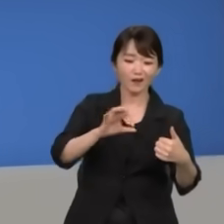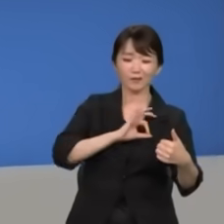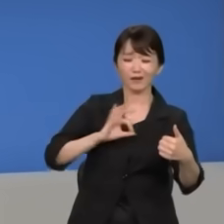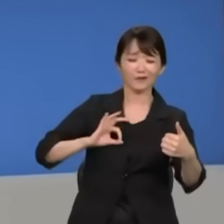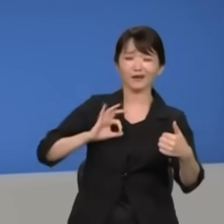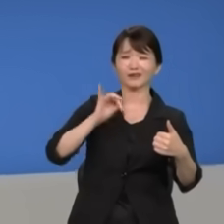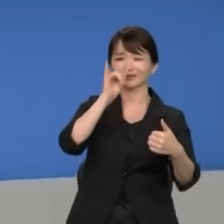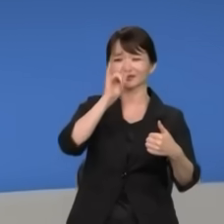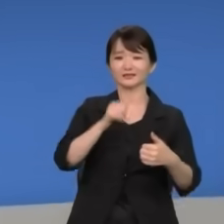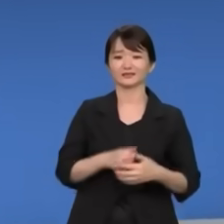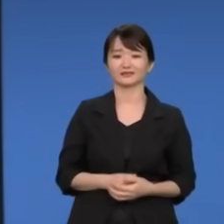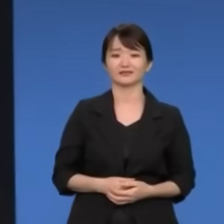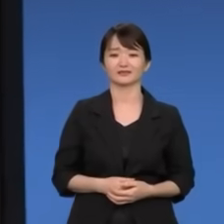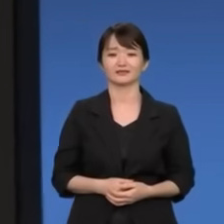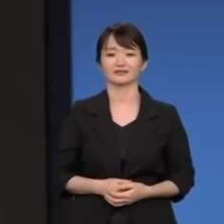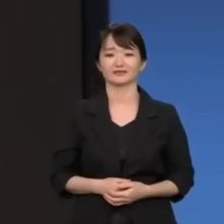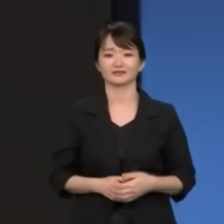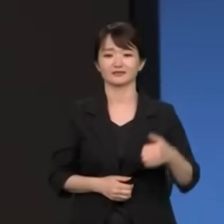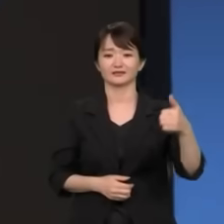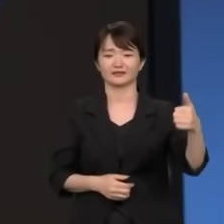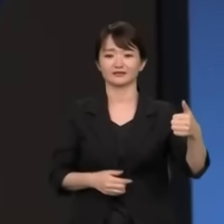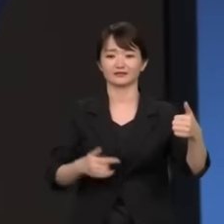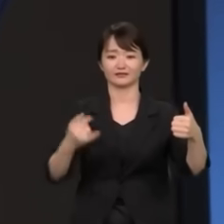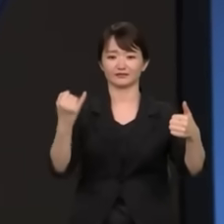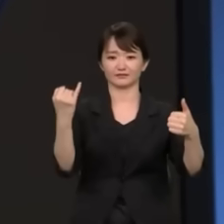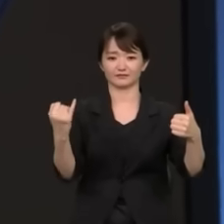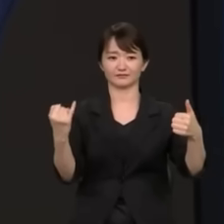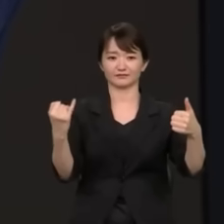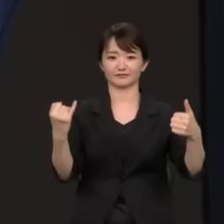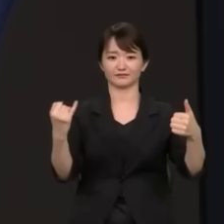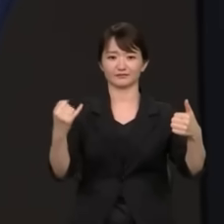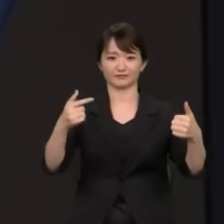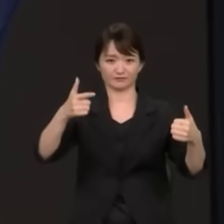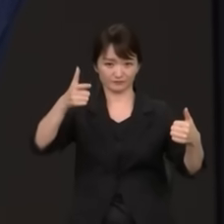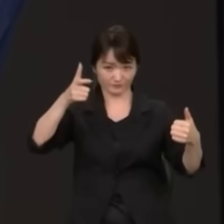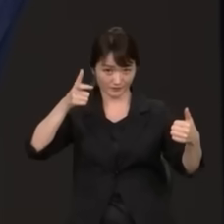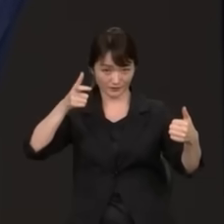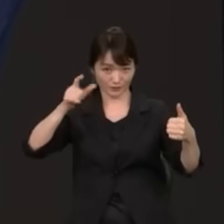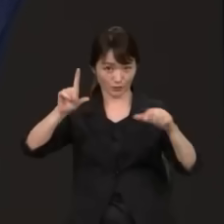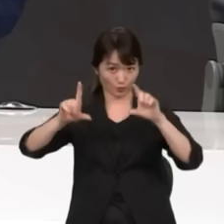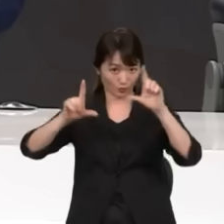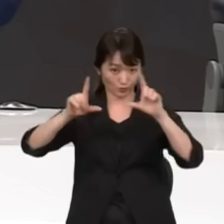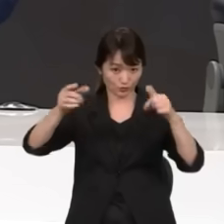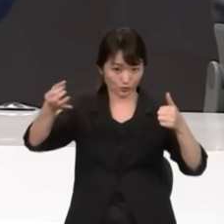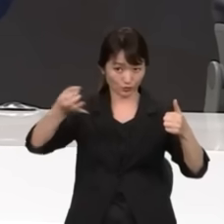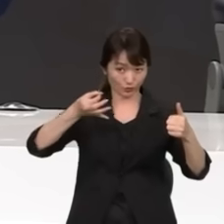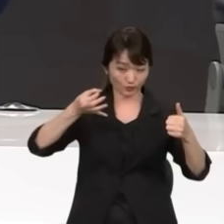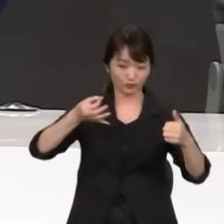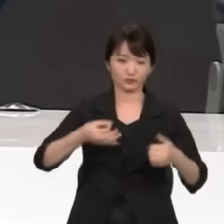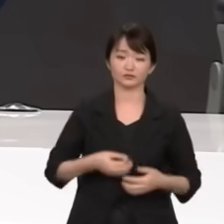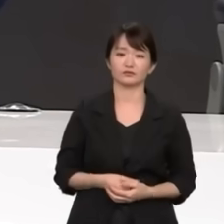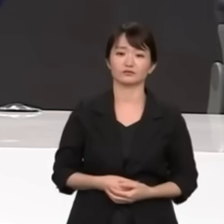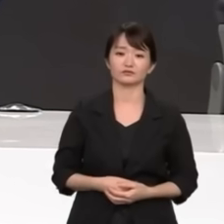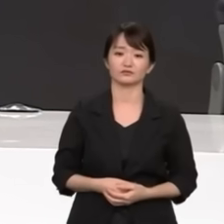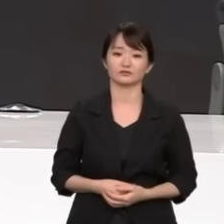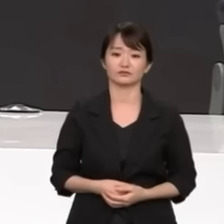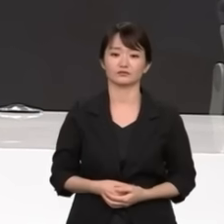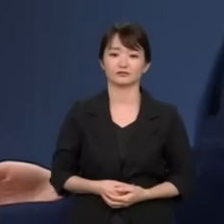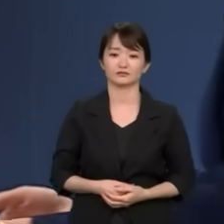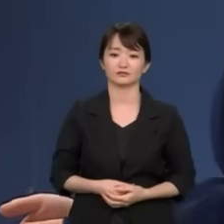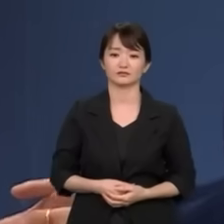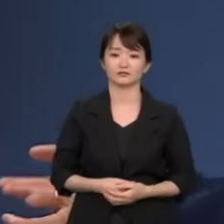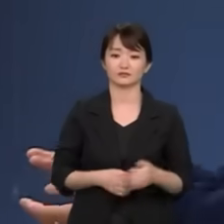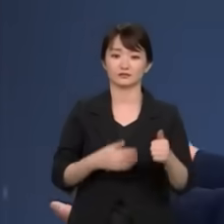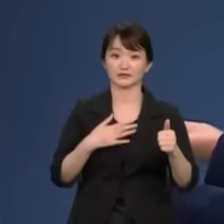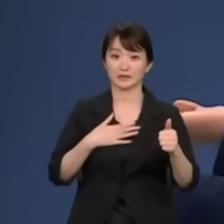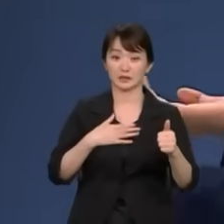맞습니까네 지금 제 앞에서 김예지 선수가 사격 자세를 취하고 있는데 제가 한번 한번 해 보시겠어요